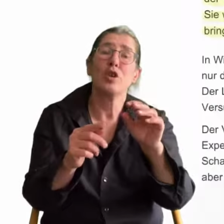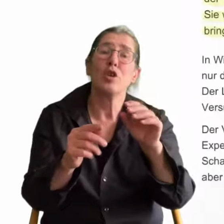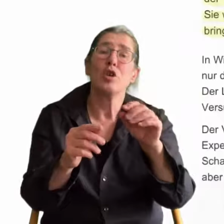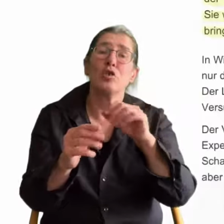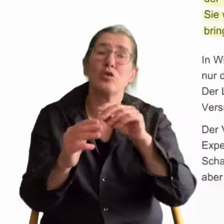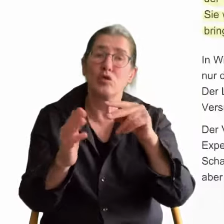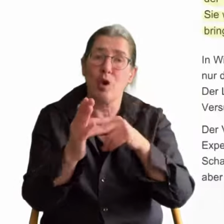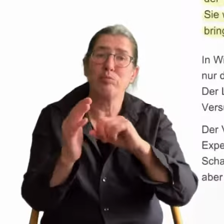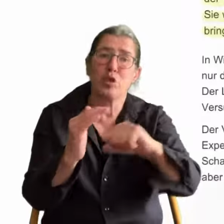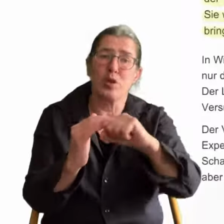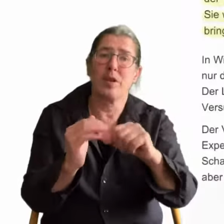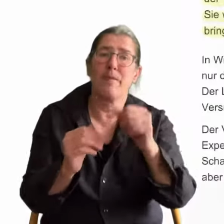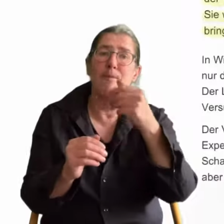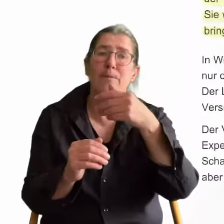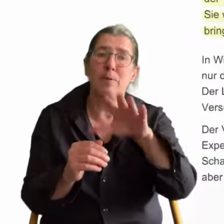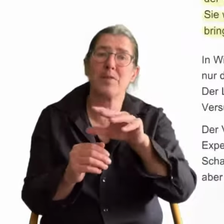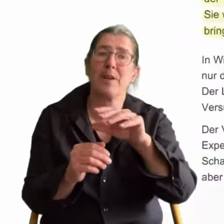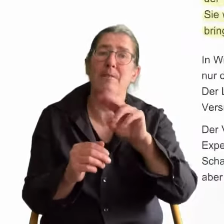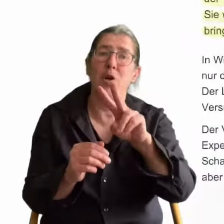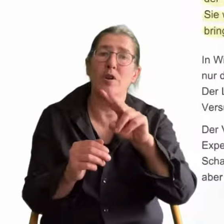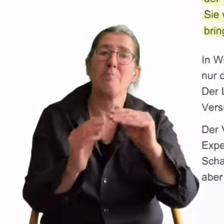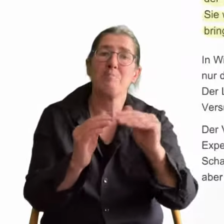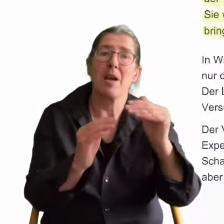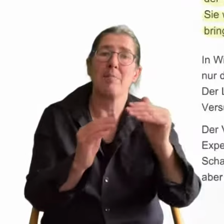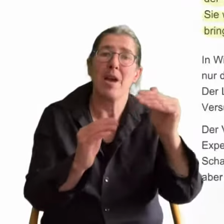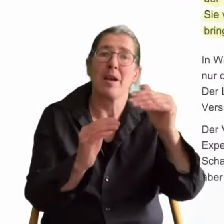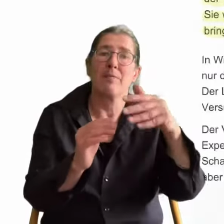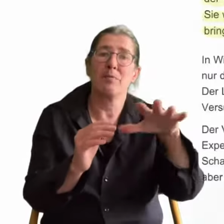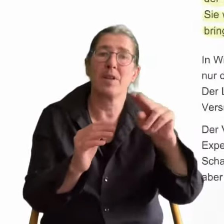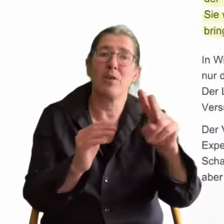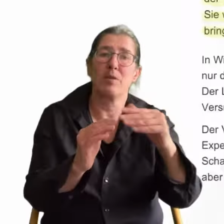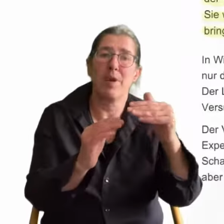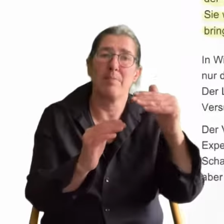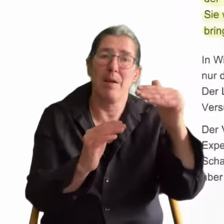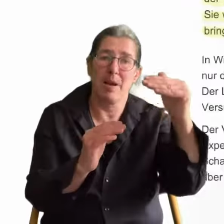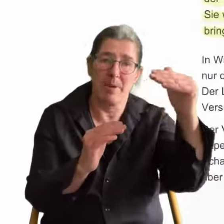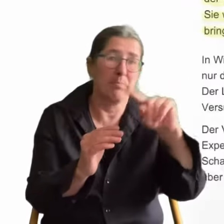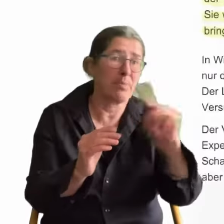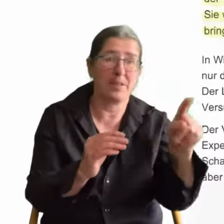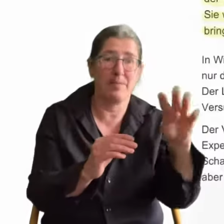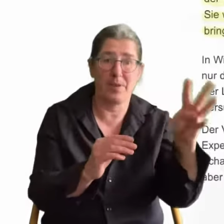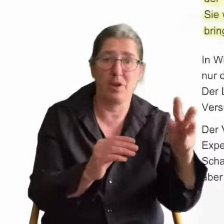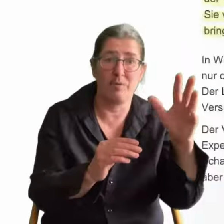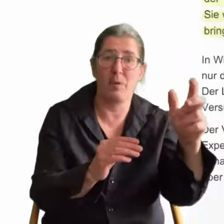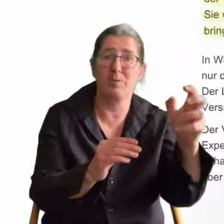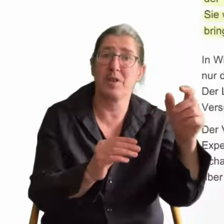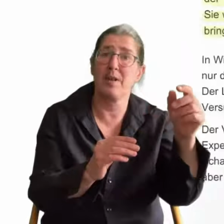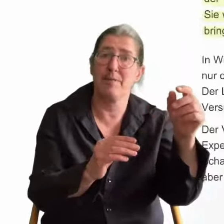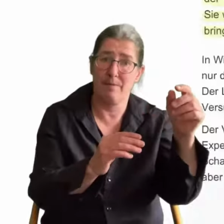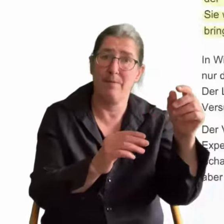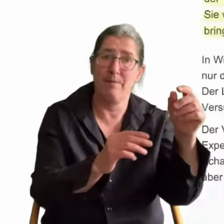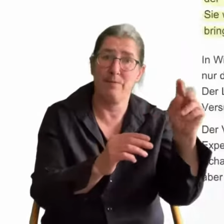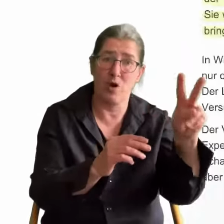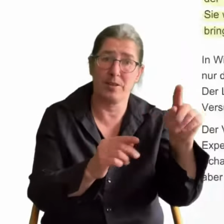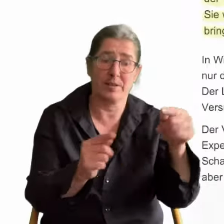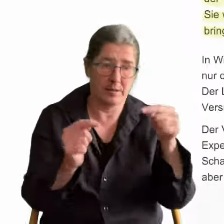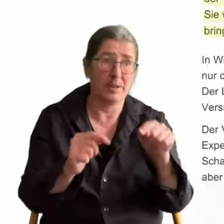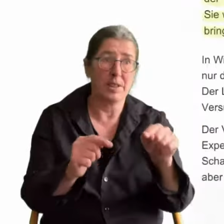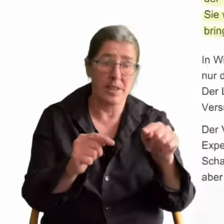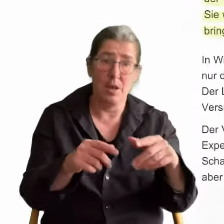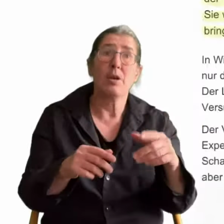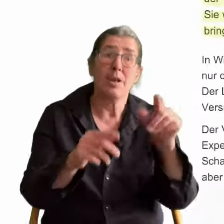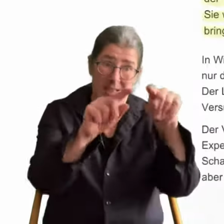volt schritten zu erhöhen bis hier zum schluss 450 volt dieses gerät hat der lehrer der sogenannte lehrer